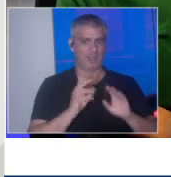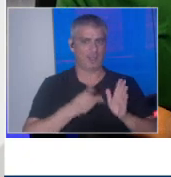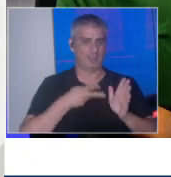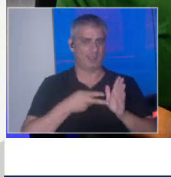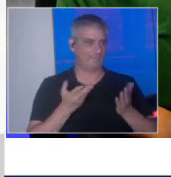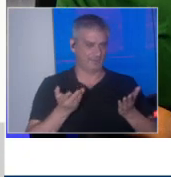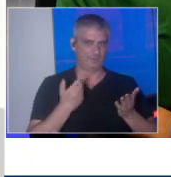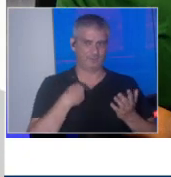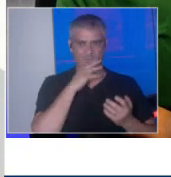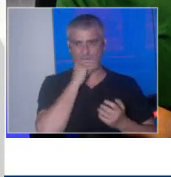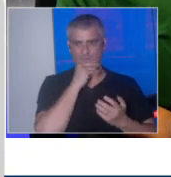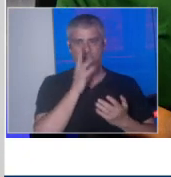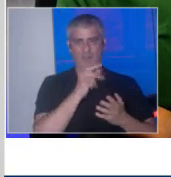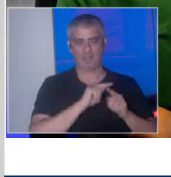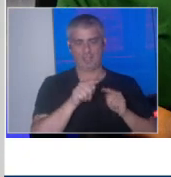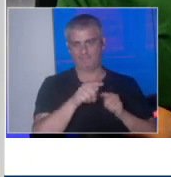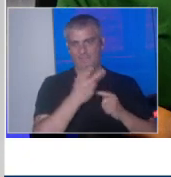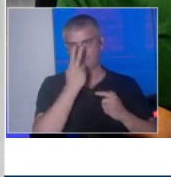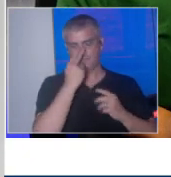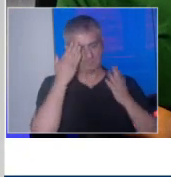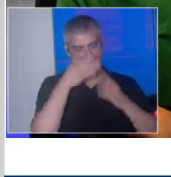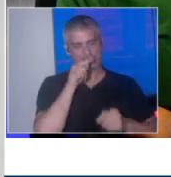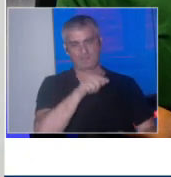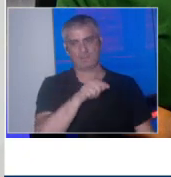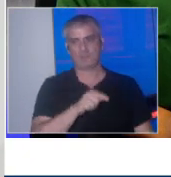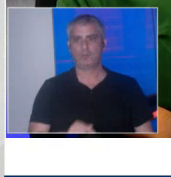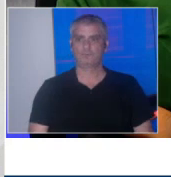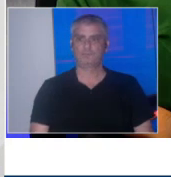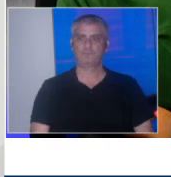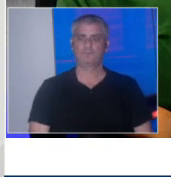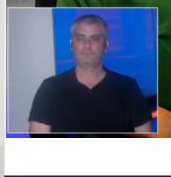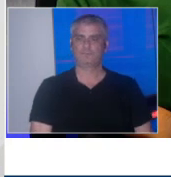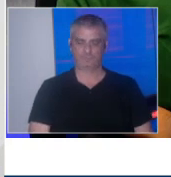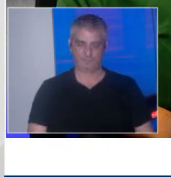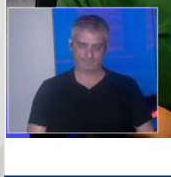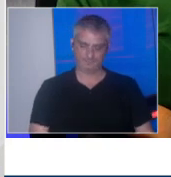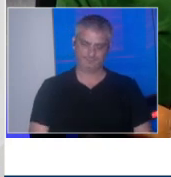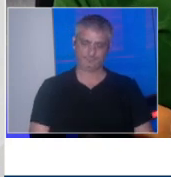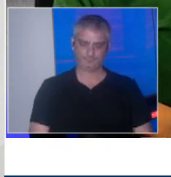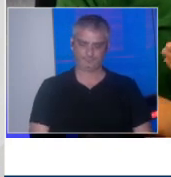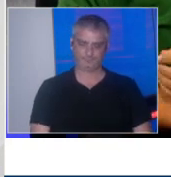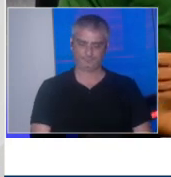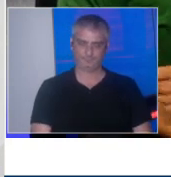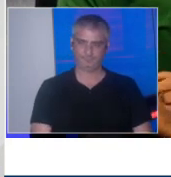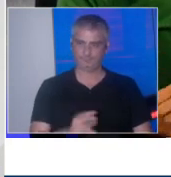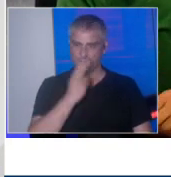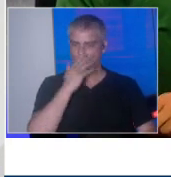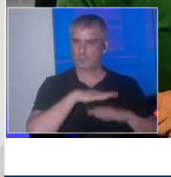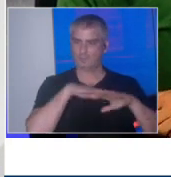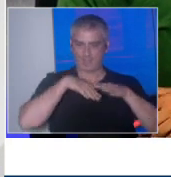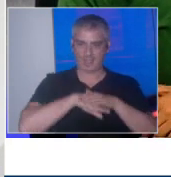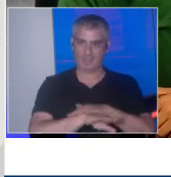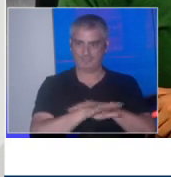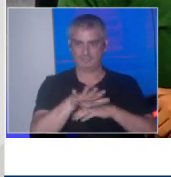רכבת קלה, והם אנחנו מדברים על הקו הזה, מנסים רגע להתמקד בו. כן, אז באמת אפשר לראות את החלק התת-קרקעי שהוא